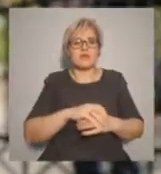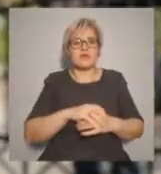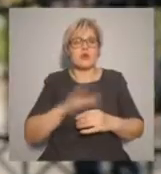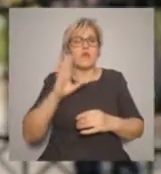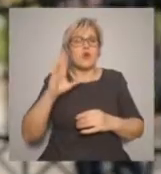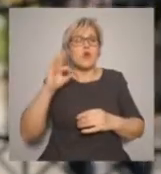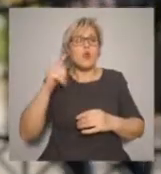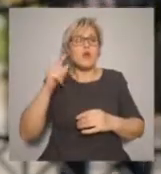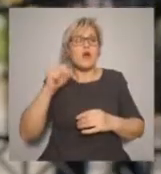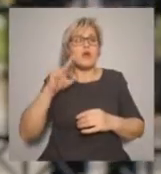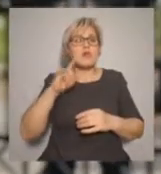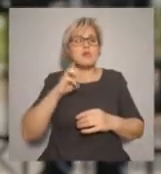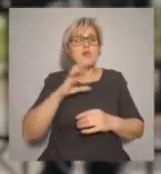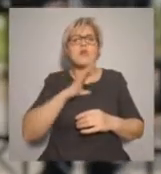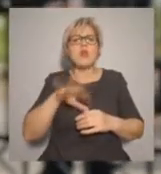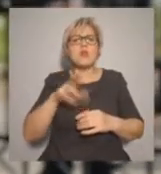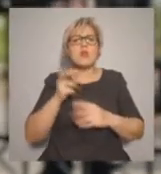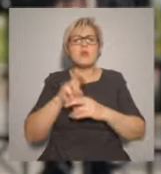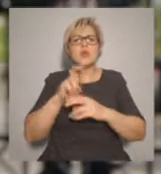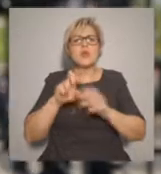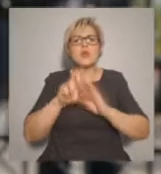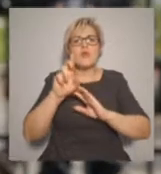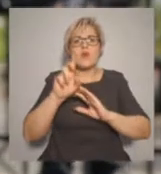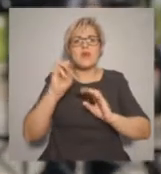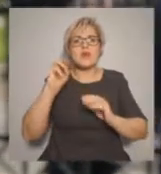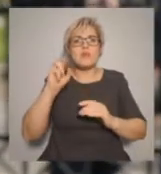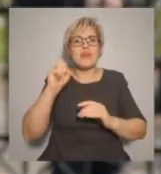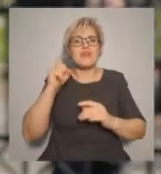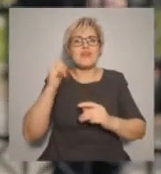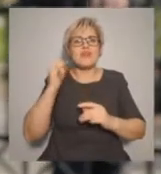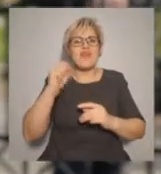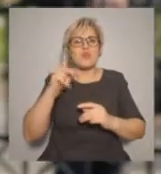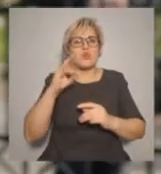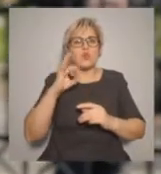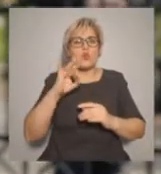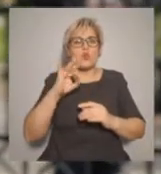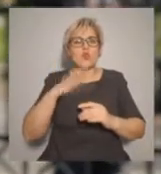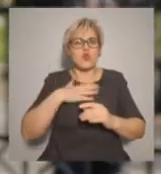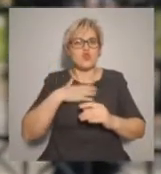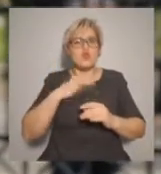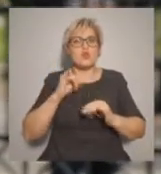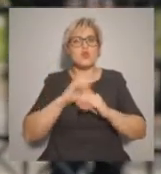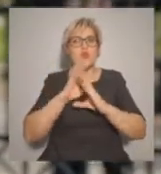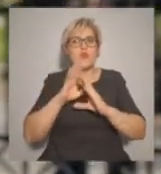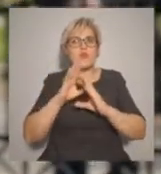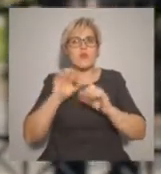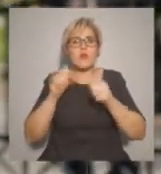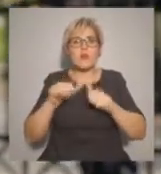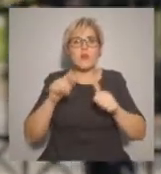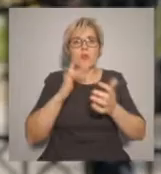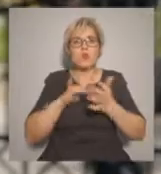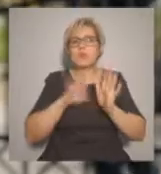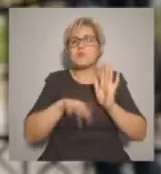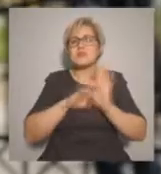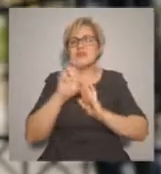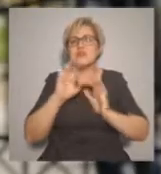Когалыме не было приходского храма епархиального нашего. И духовно окормлять город